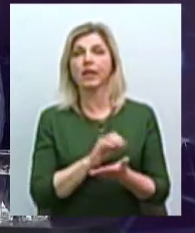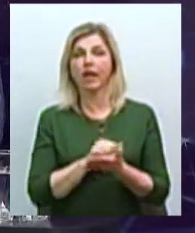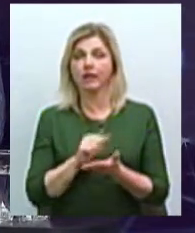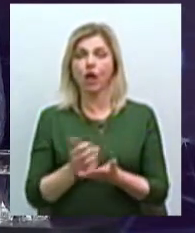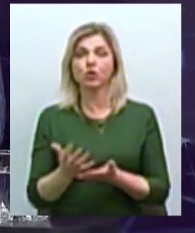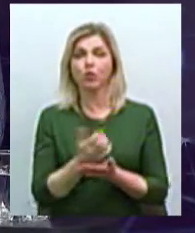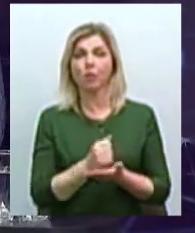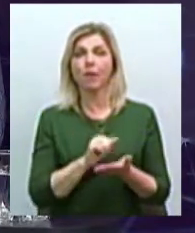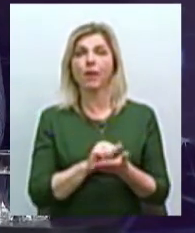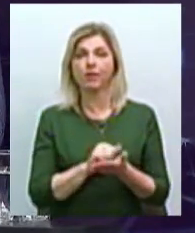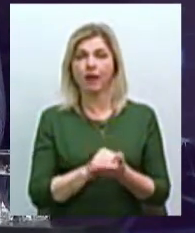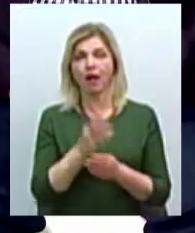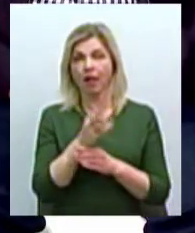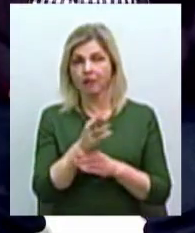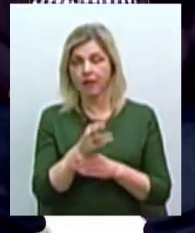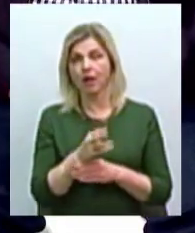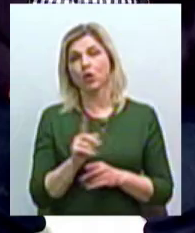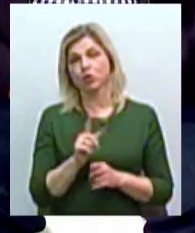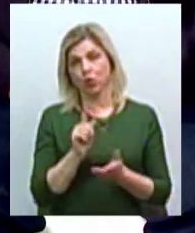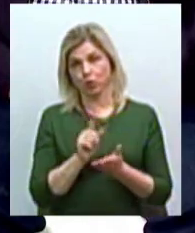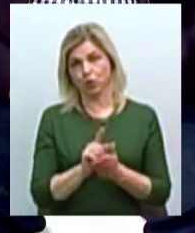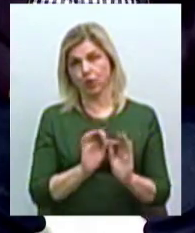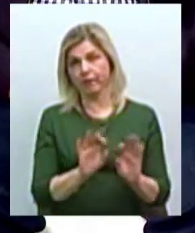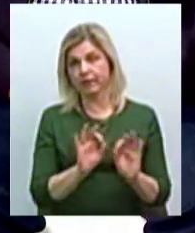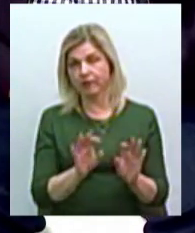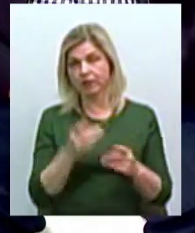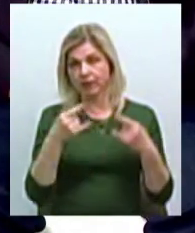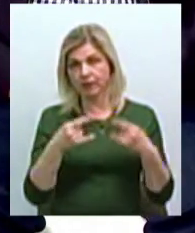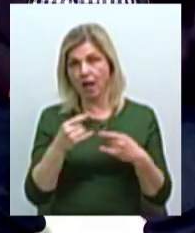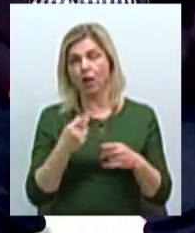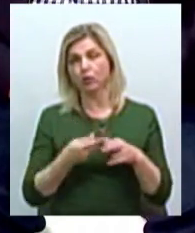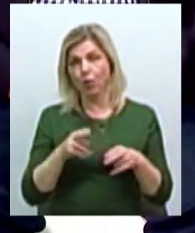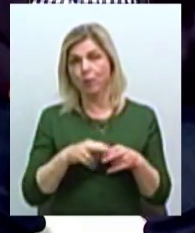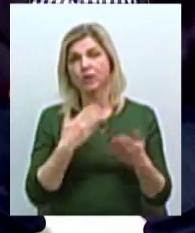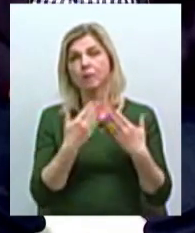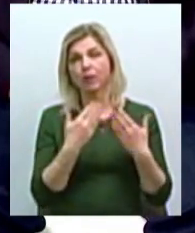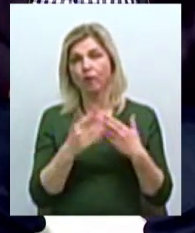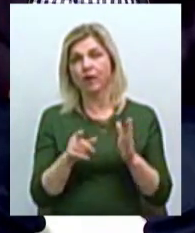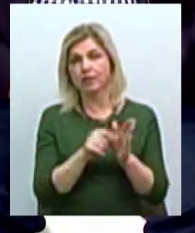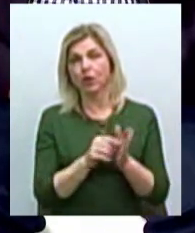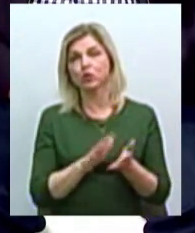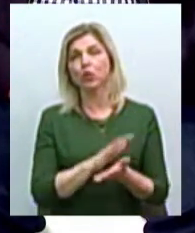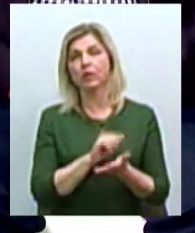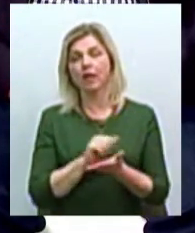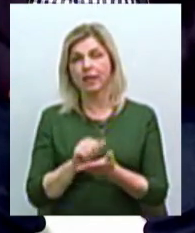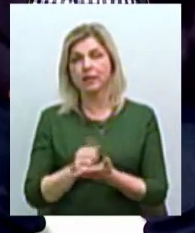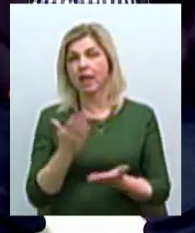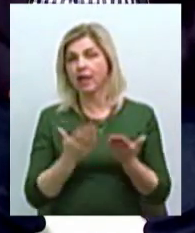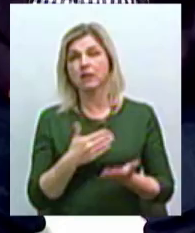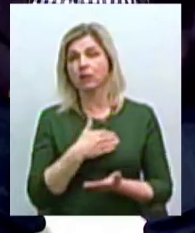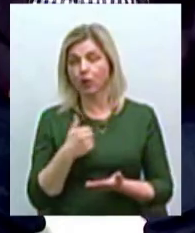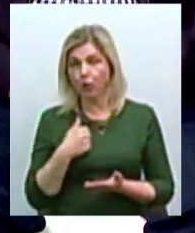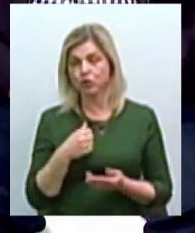зібрати матеріал, який він повинен висвітлити. Тому спілкуватися з журналістом, якщо і не хочеться,